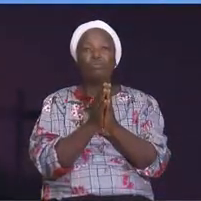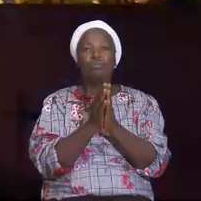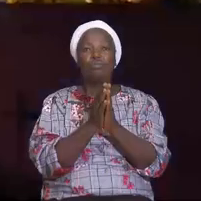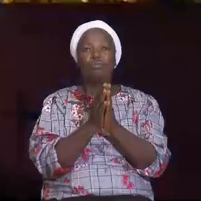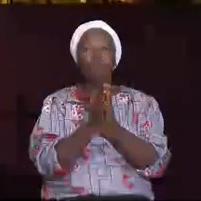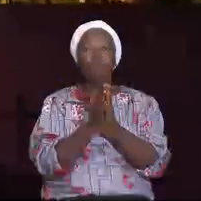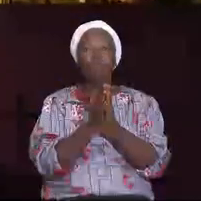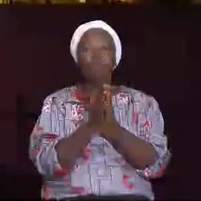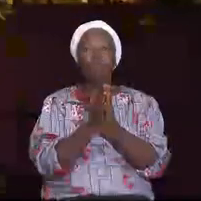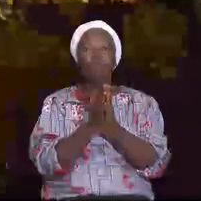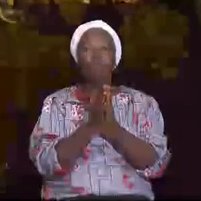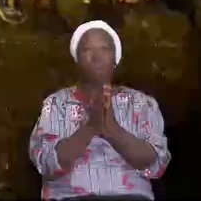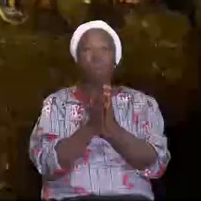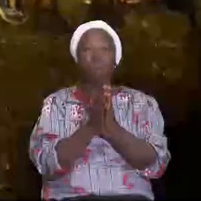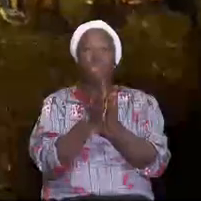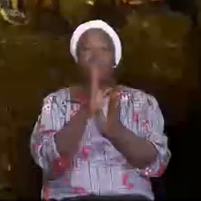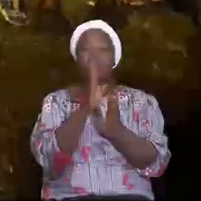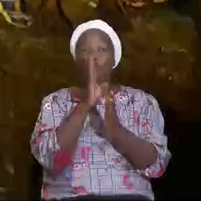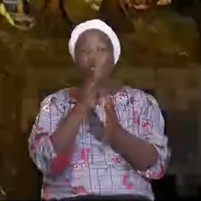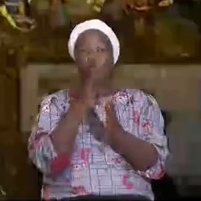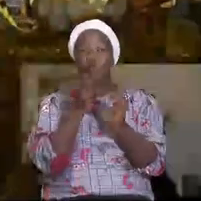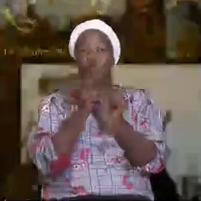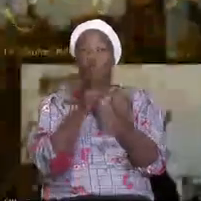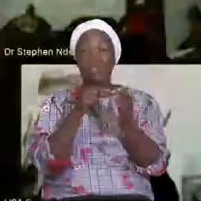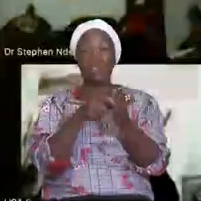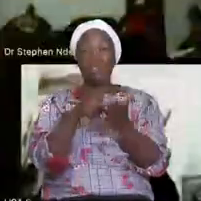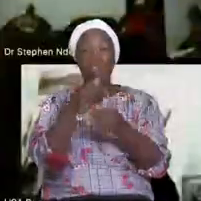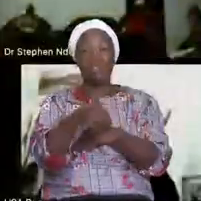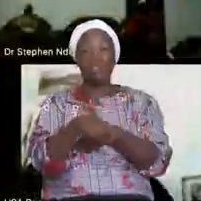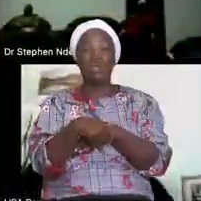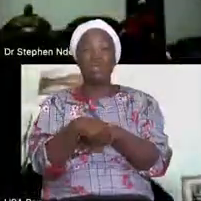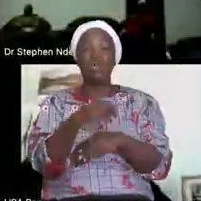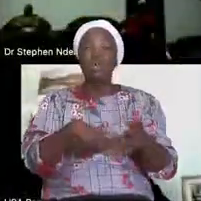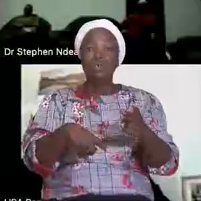baissée, les yeux fermés.